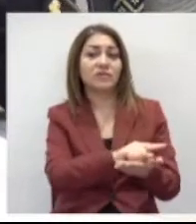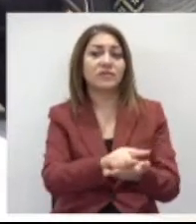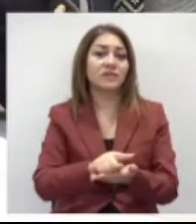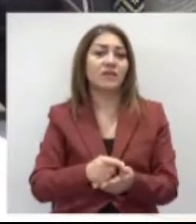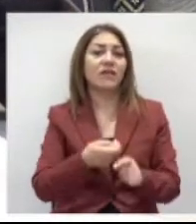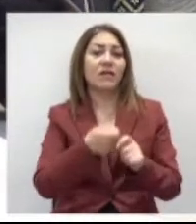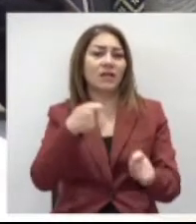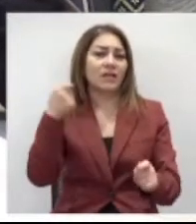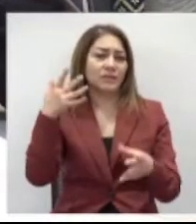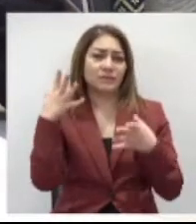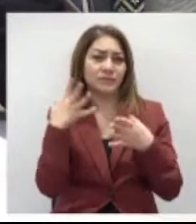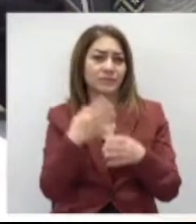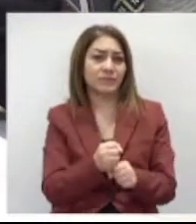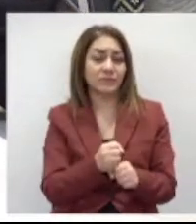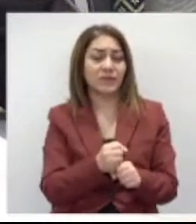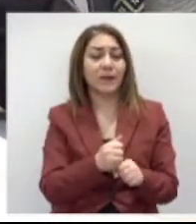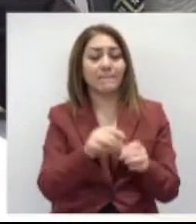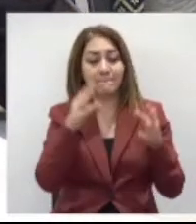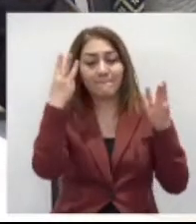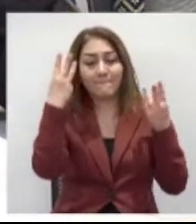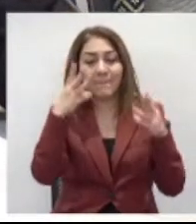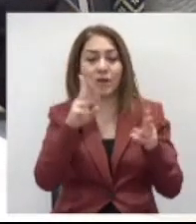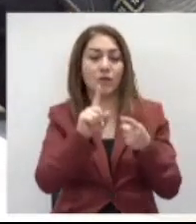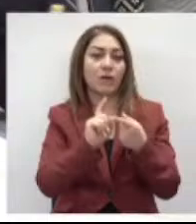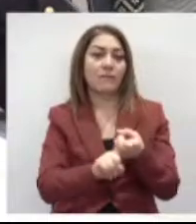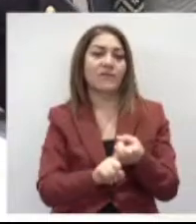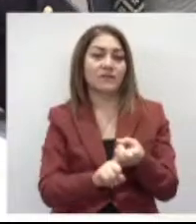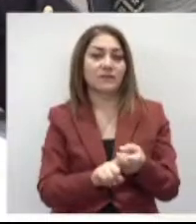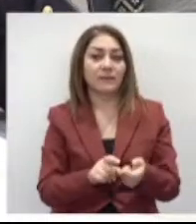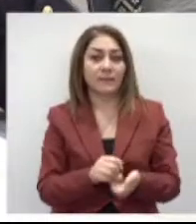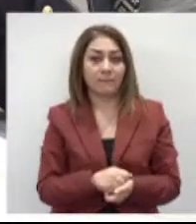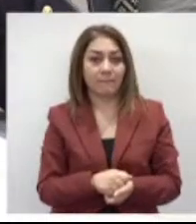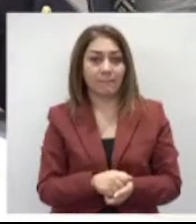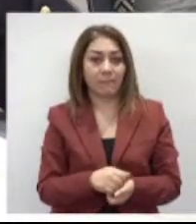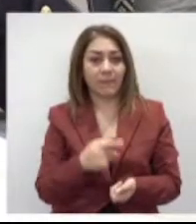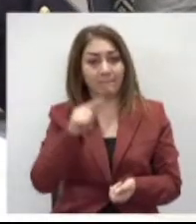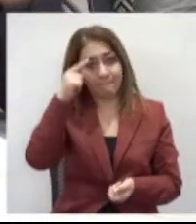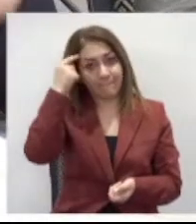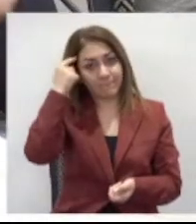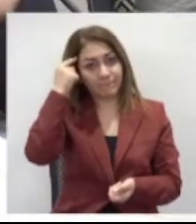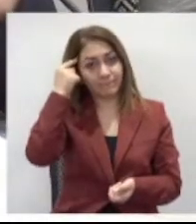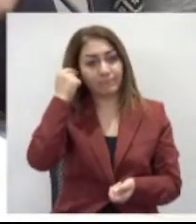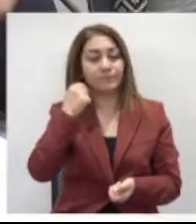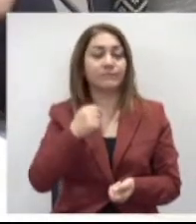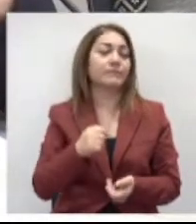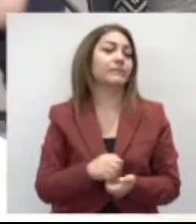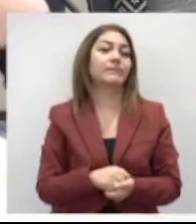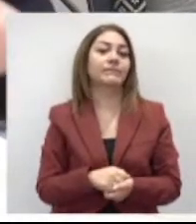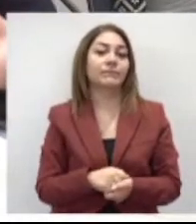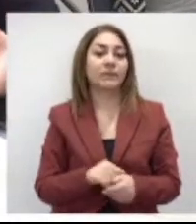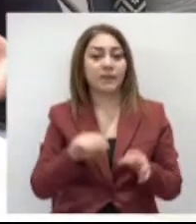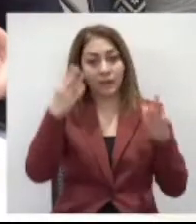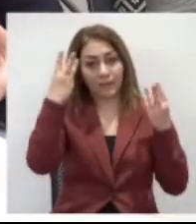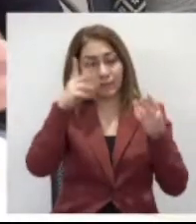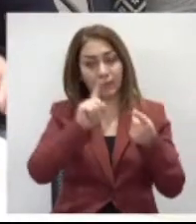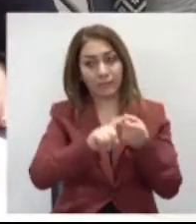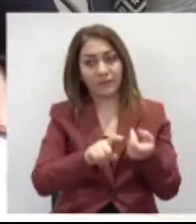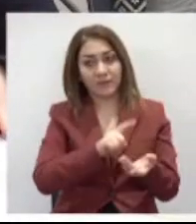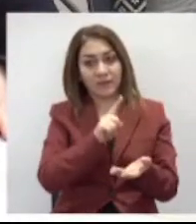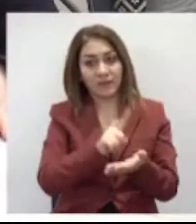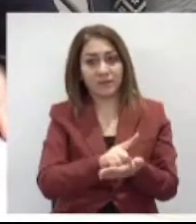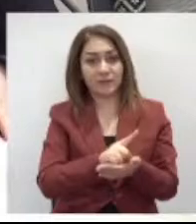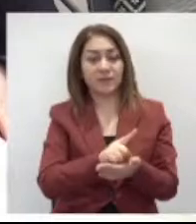գար, այսինքն մեթոդաբանության հարցը։ Ես կարծում եմ, քանի որ այս ասացի մեթոդաբանության հարցը, ասեմ նաև